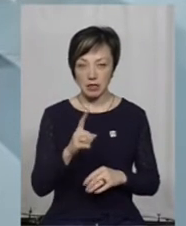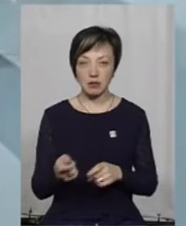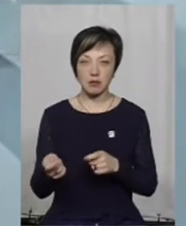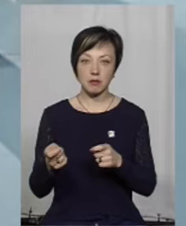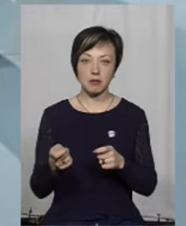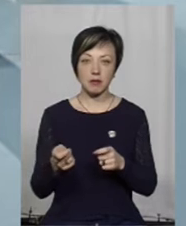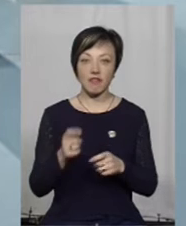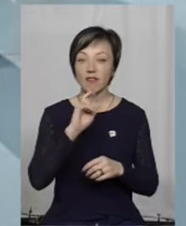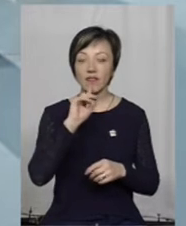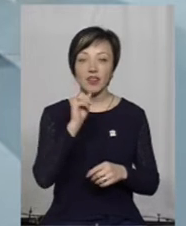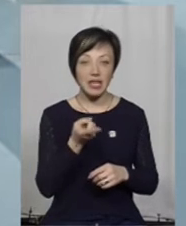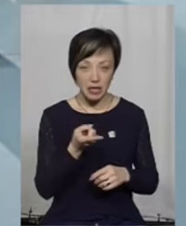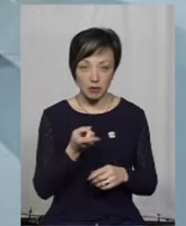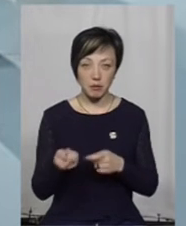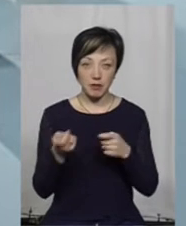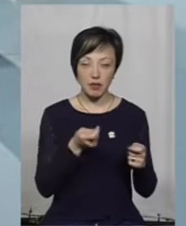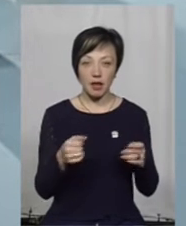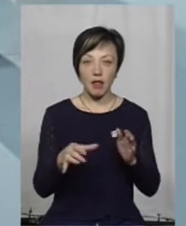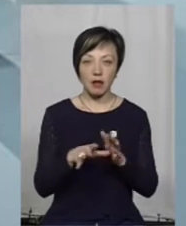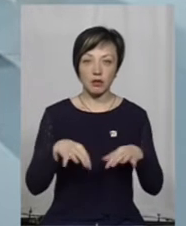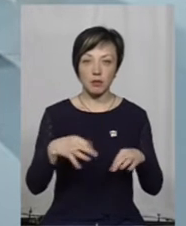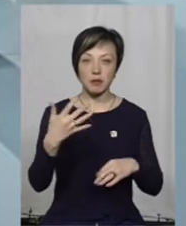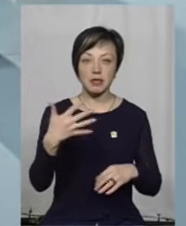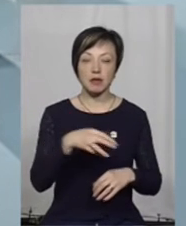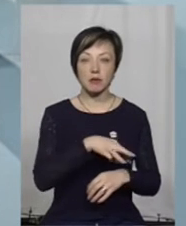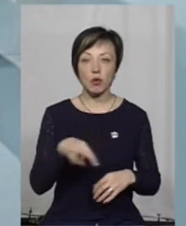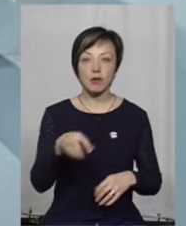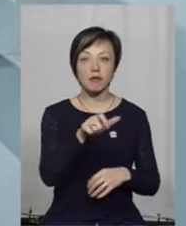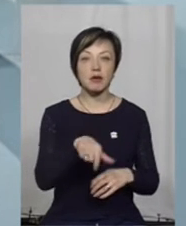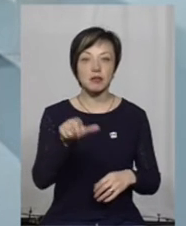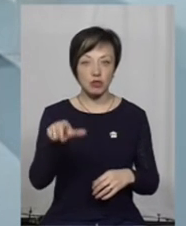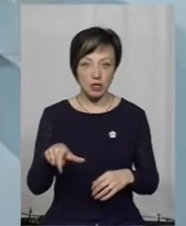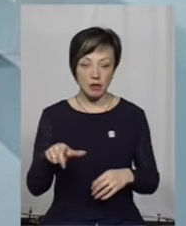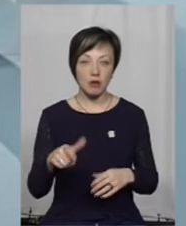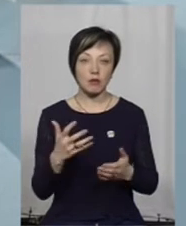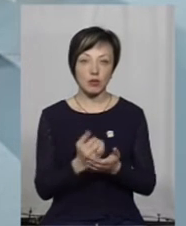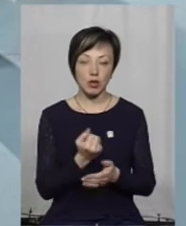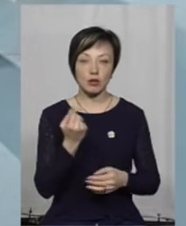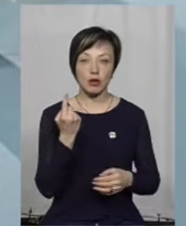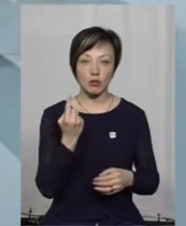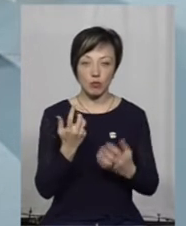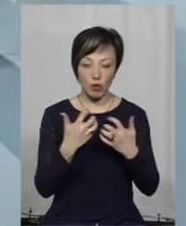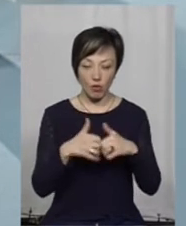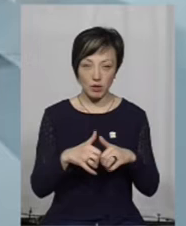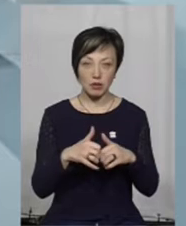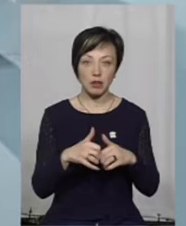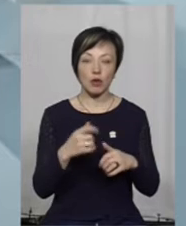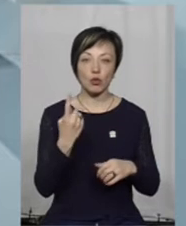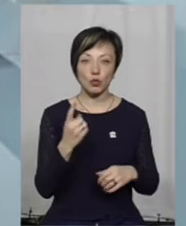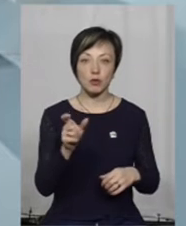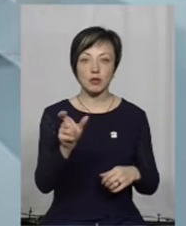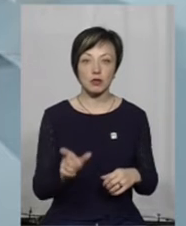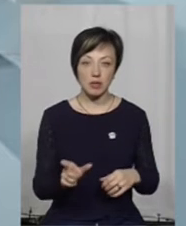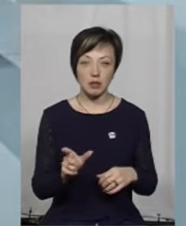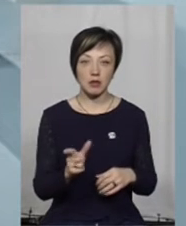перевозиться, в рік перевозиться електротрансом до 50 мільйонів пасажирів. Тобто ми можемо відрахувати, що на